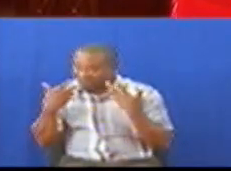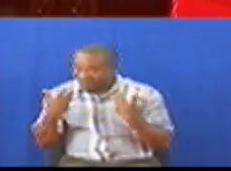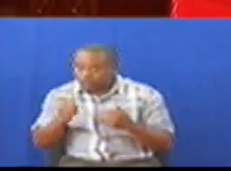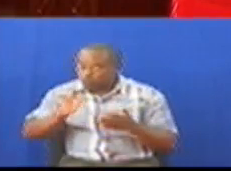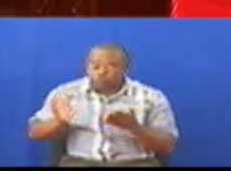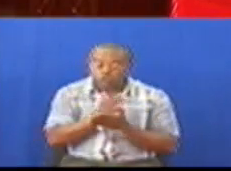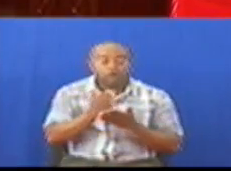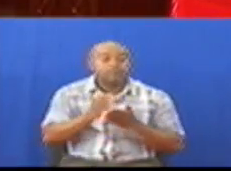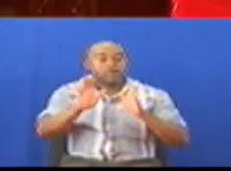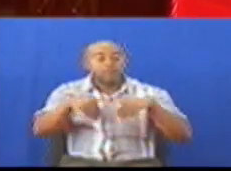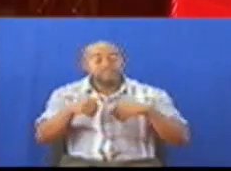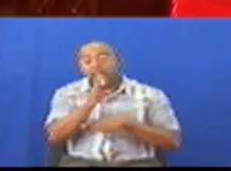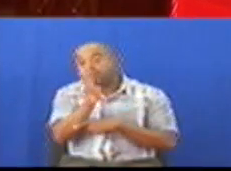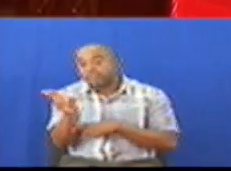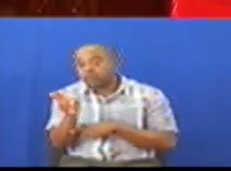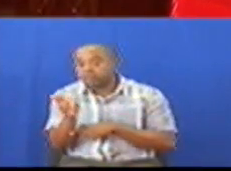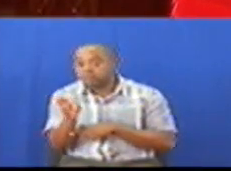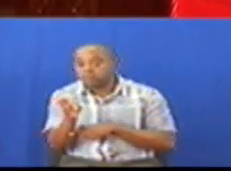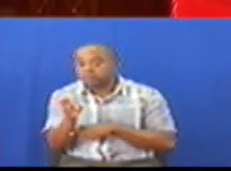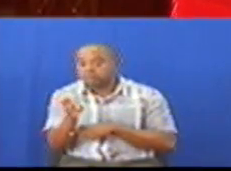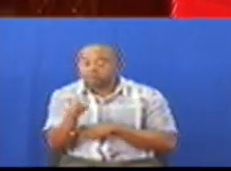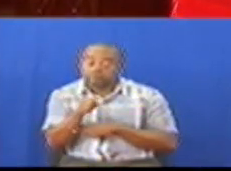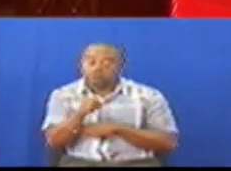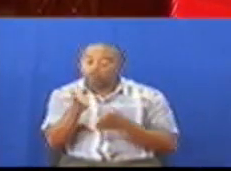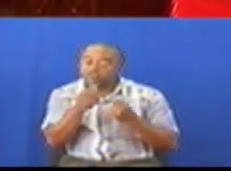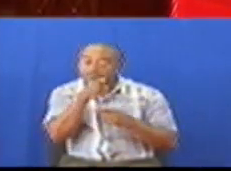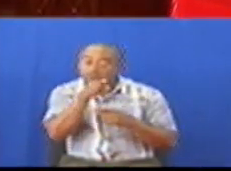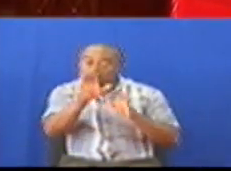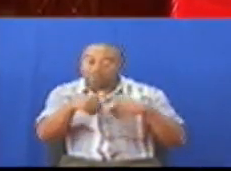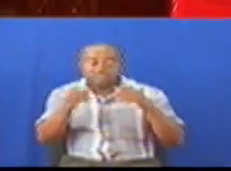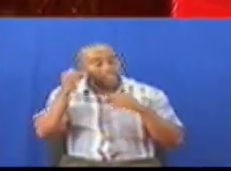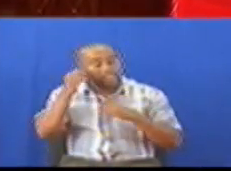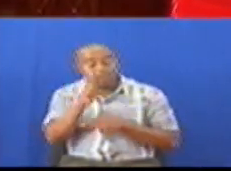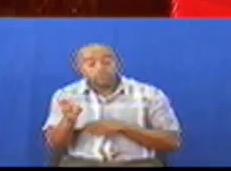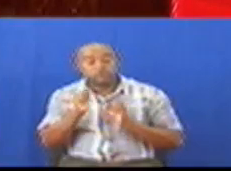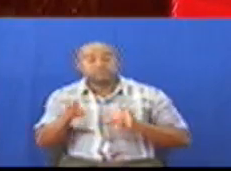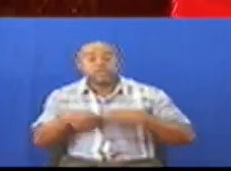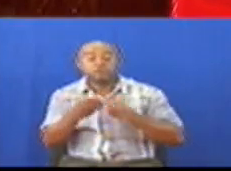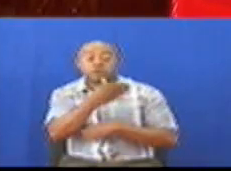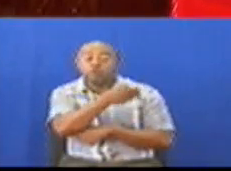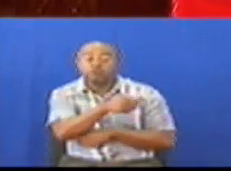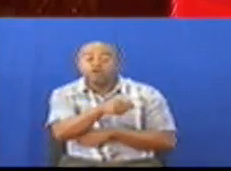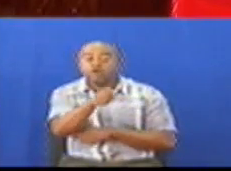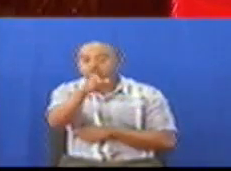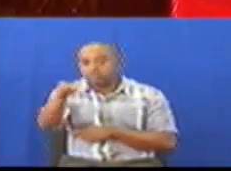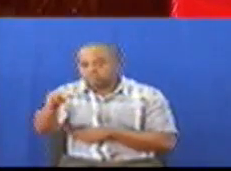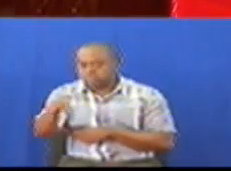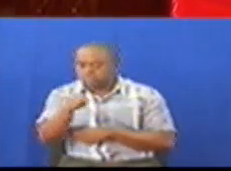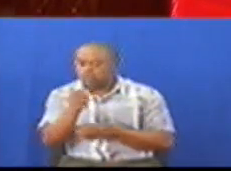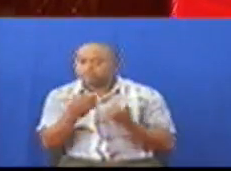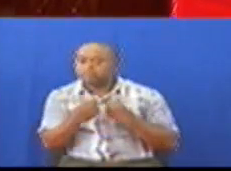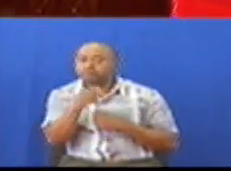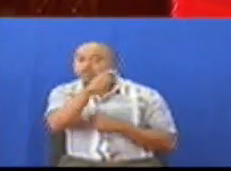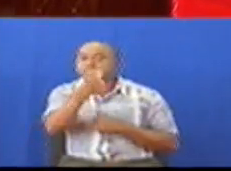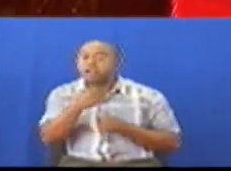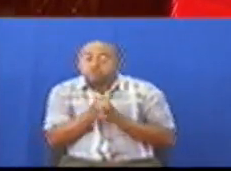ya halmashauri uhuru wao katika kuhakikisha yanatoa huduma kwa wananchi ni kitendo ambacho hakitaleta maendeleo kwa wananchi wengi, na